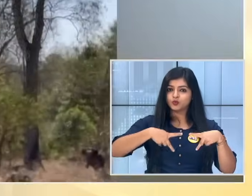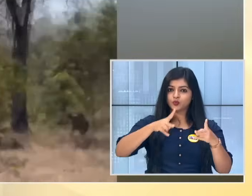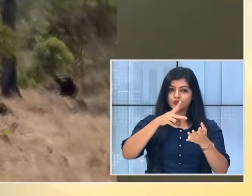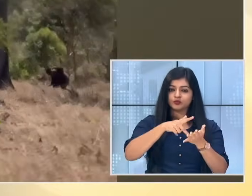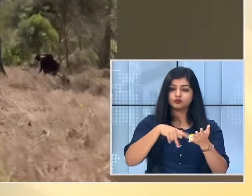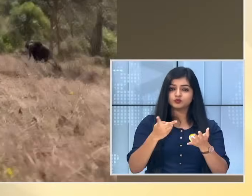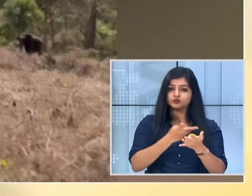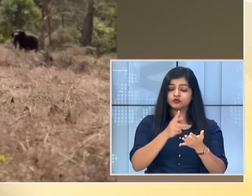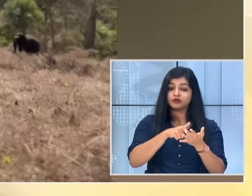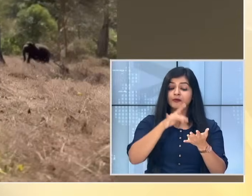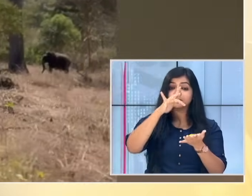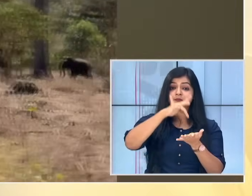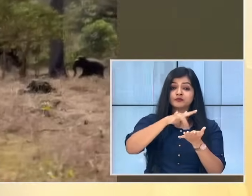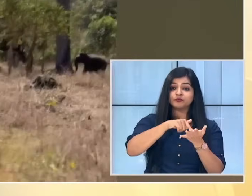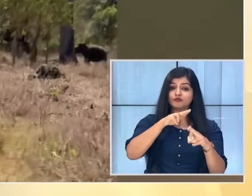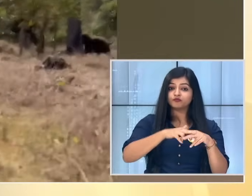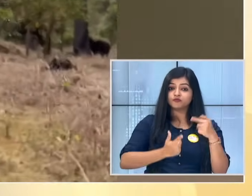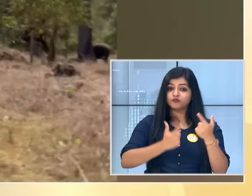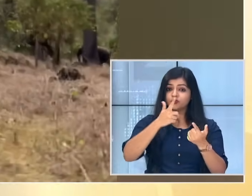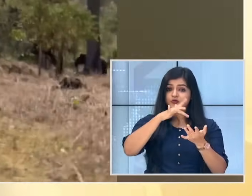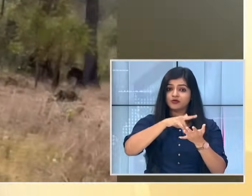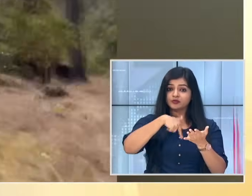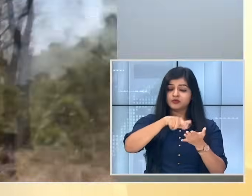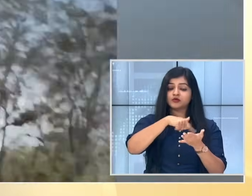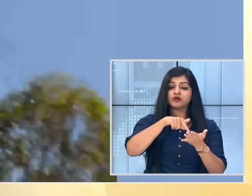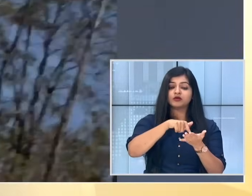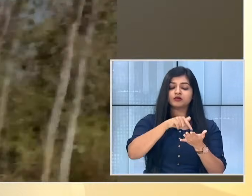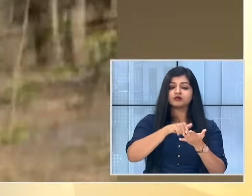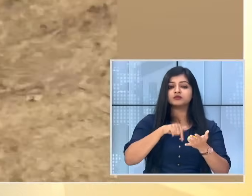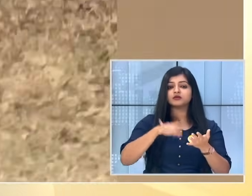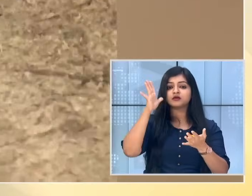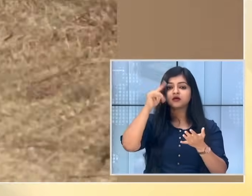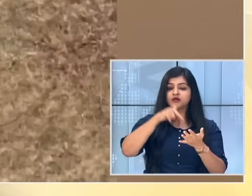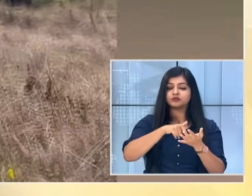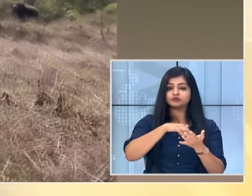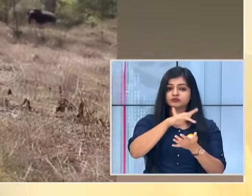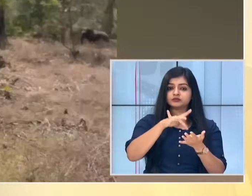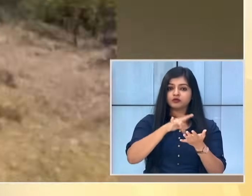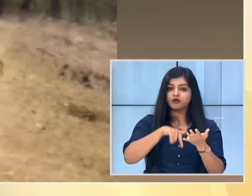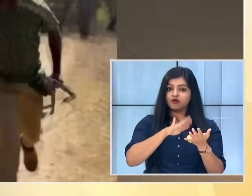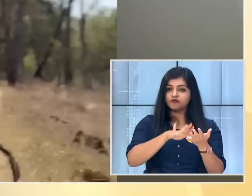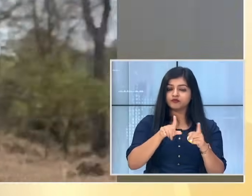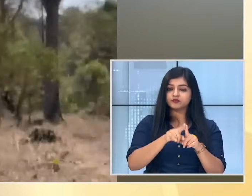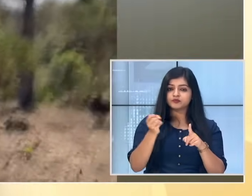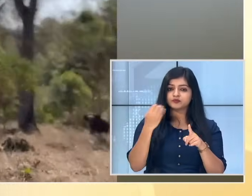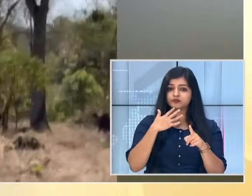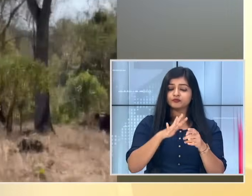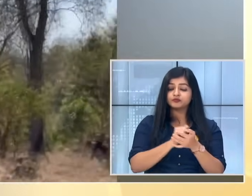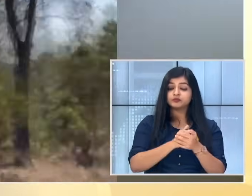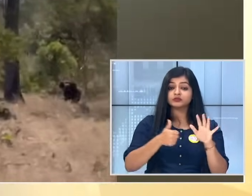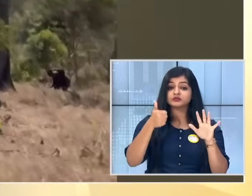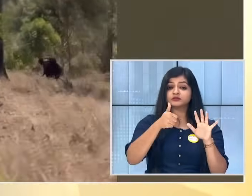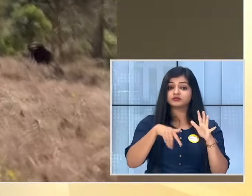പാത. ഇതിനിടയിൽ വരുന്ന വനമേഖലയോട്, തോൽപ്പെട്ടിയുടെ വനമേഖലയോട് ചേർന്ന് കിടക്കുന്ന പ്രദേശങ്ങളിലാണ് ഈ ആനയുടെ സാന്നിധ്യമുള്ളത്. ഇന്ന് 6